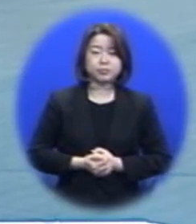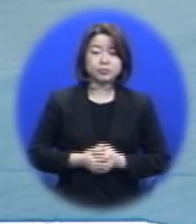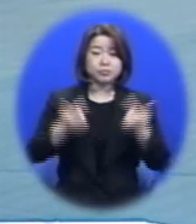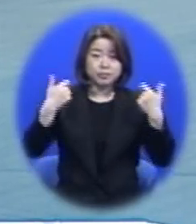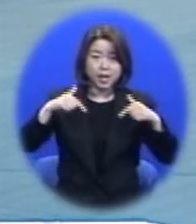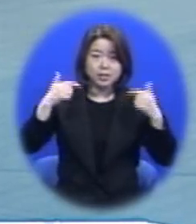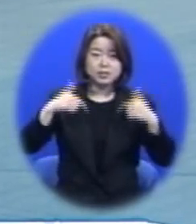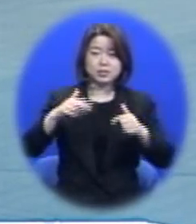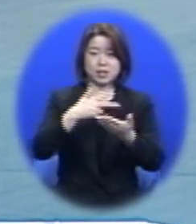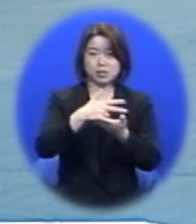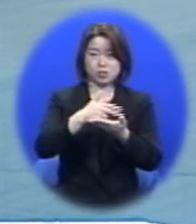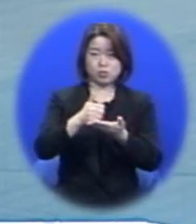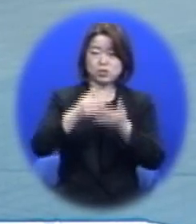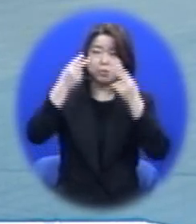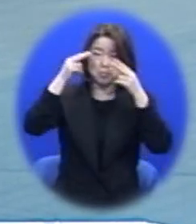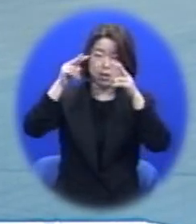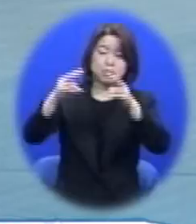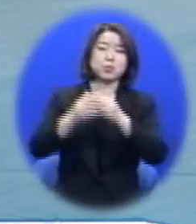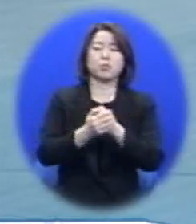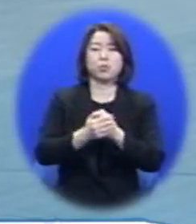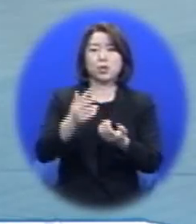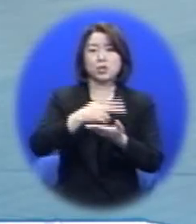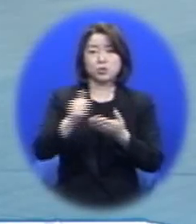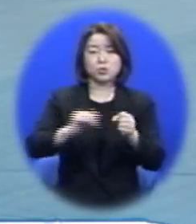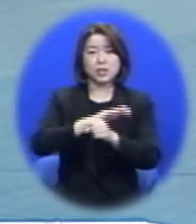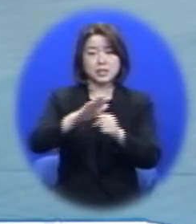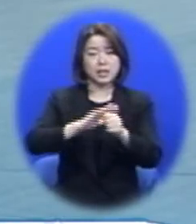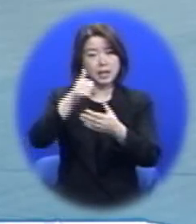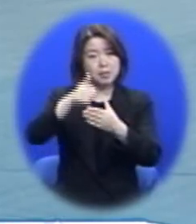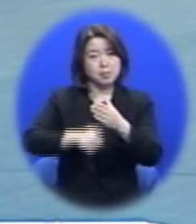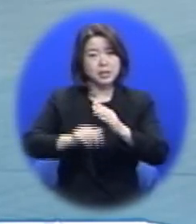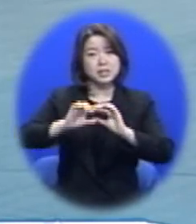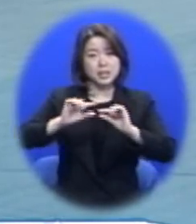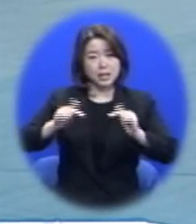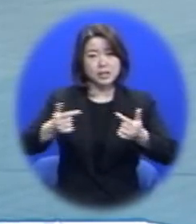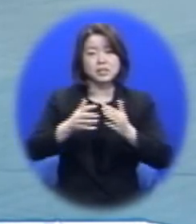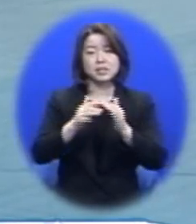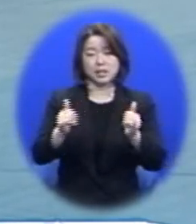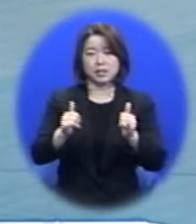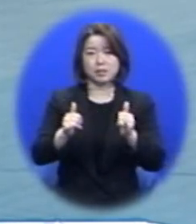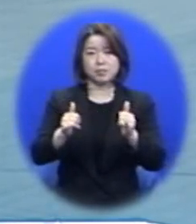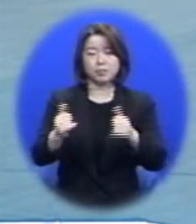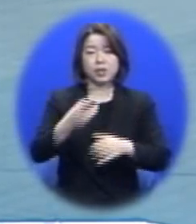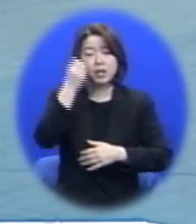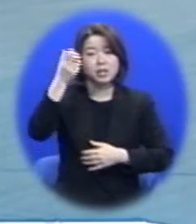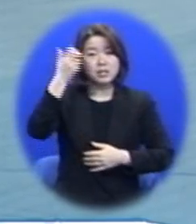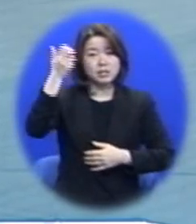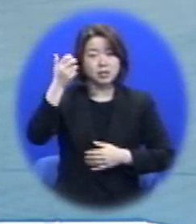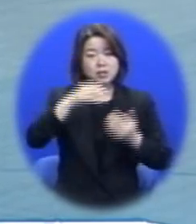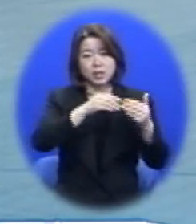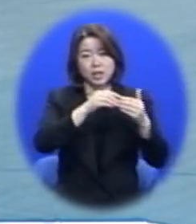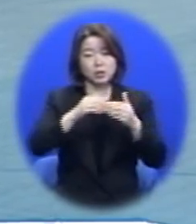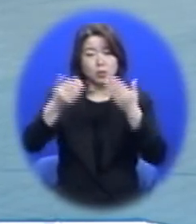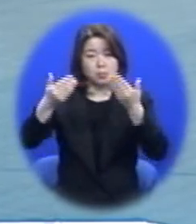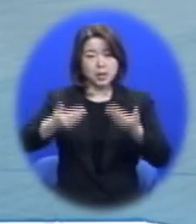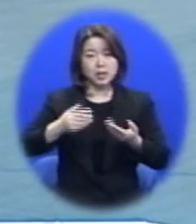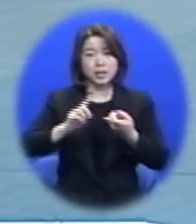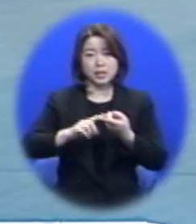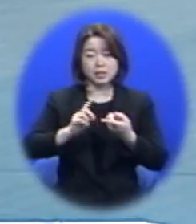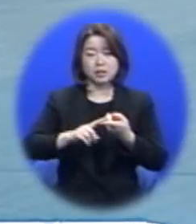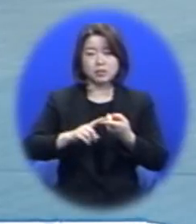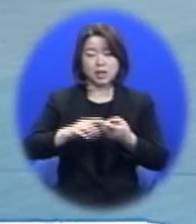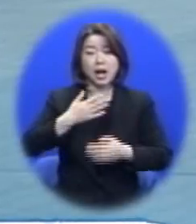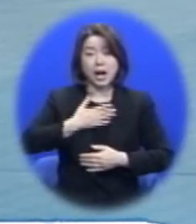항상 주님을 바라보고 주님과 사랑에 빠지지 않은 사람은 성령의 인도를 받아야 된다는 것을